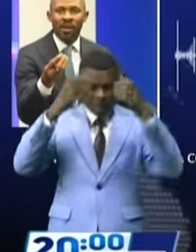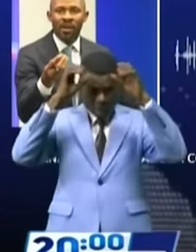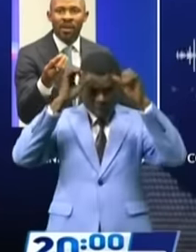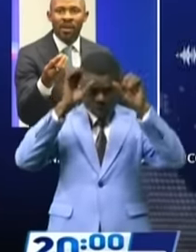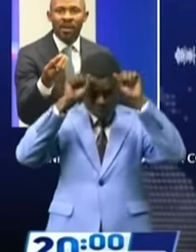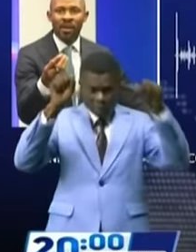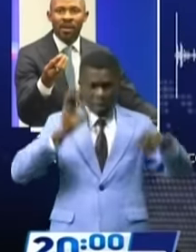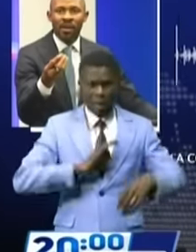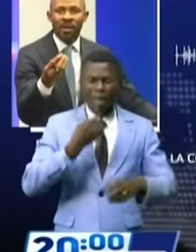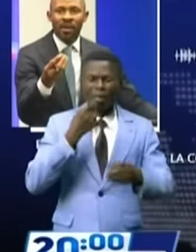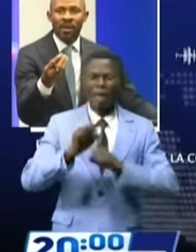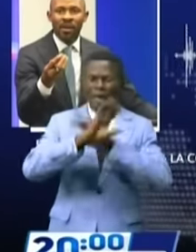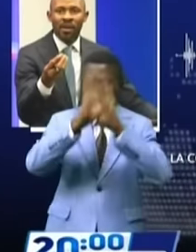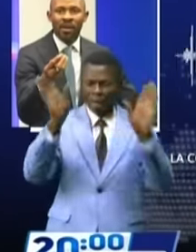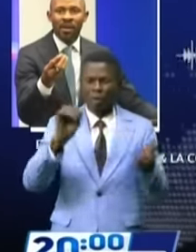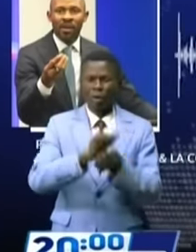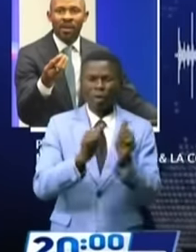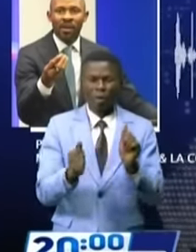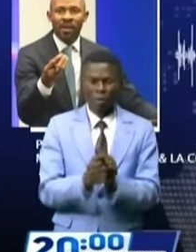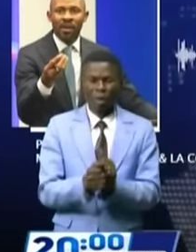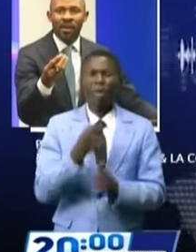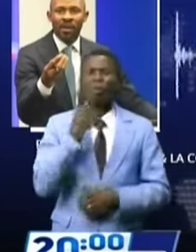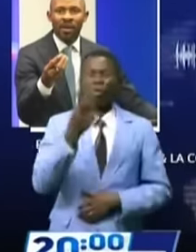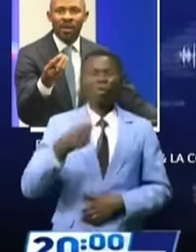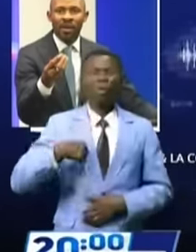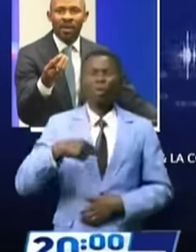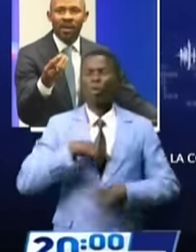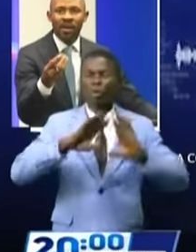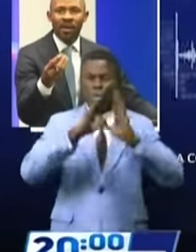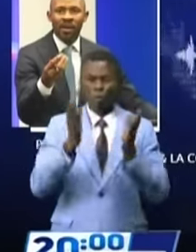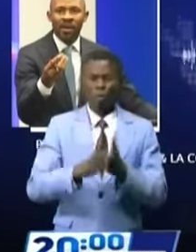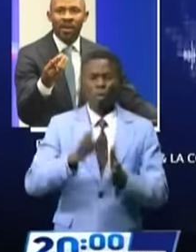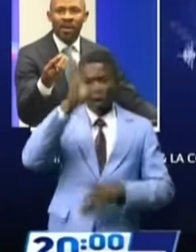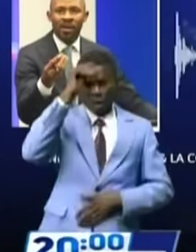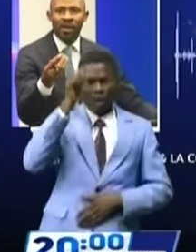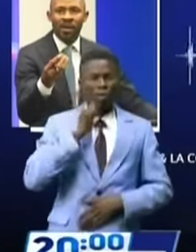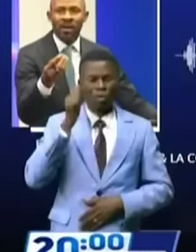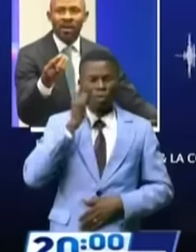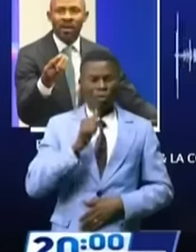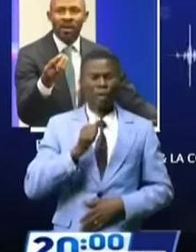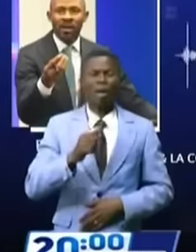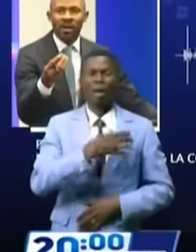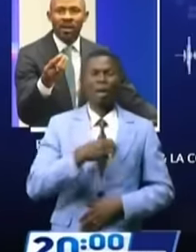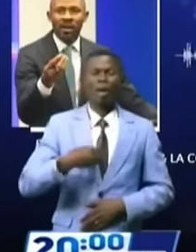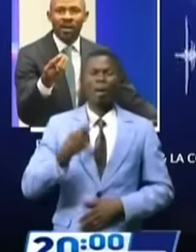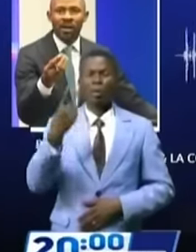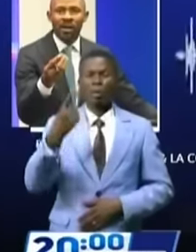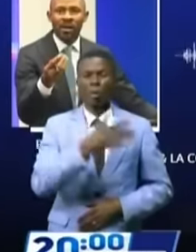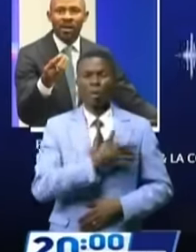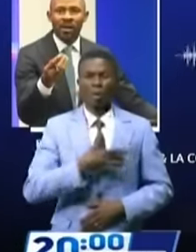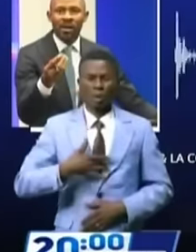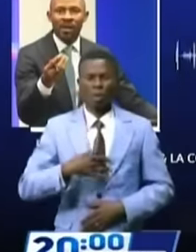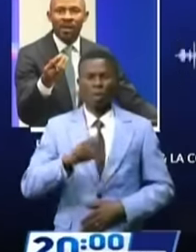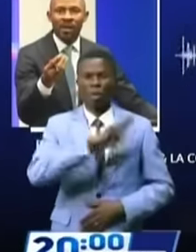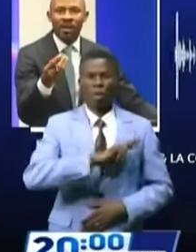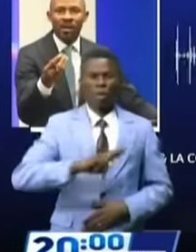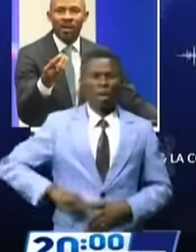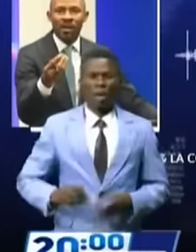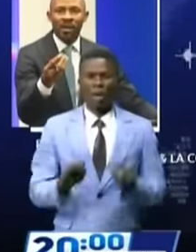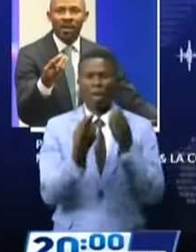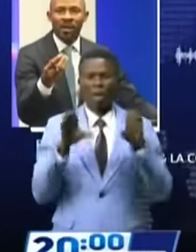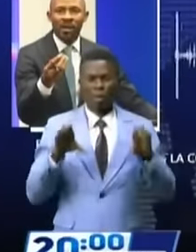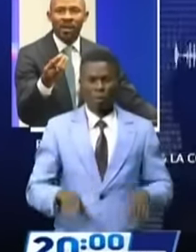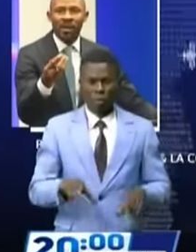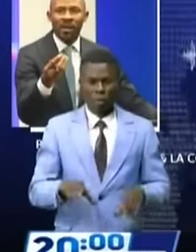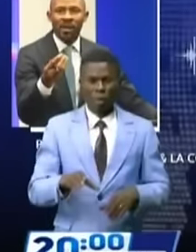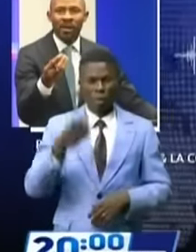particulièrement clair sur le sujet en disant que nous sommes tous les fils d'une même mère qui s'appelle la République démocratique du Congo